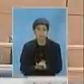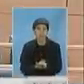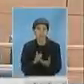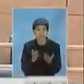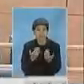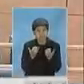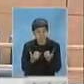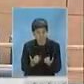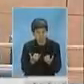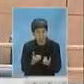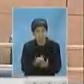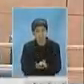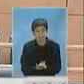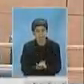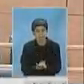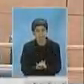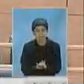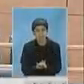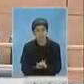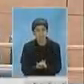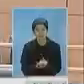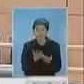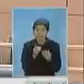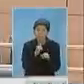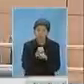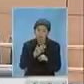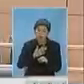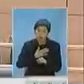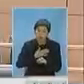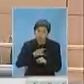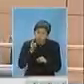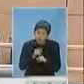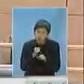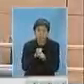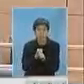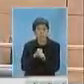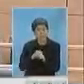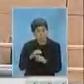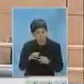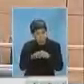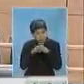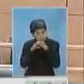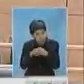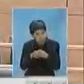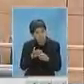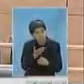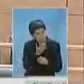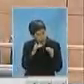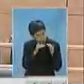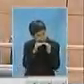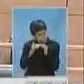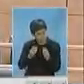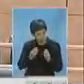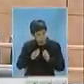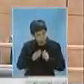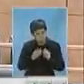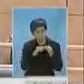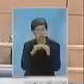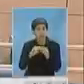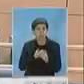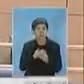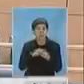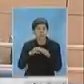แต่สถานการณ์เนี่ยมันทำให้พวกผมต้องต้องเดินออกไปขอความเป็นธรรมผมด้วย